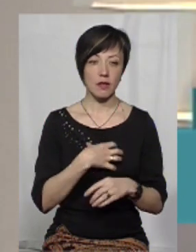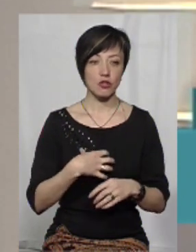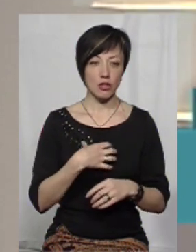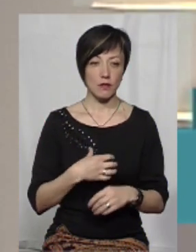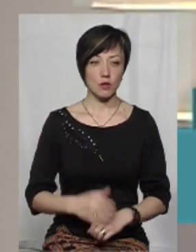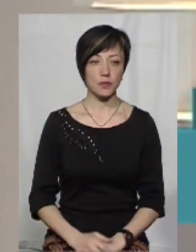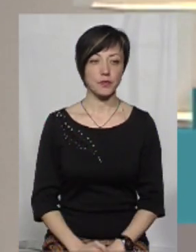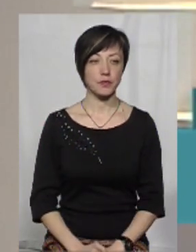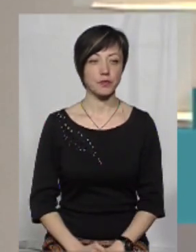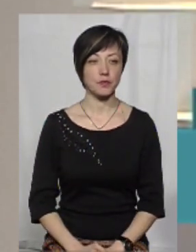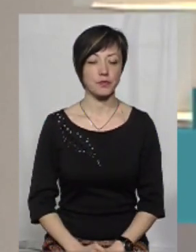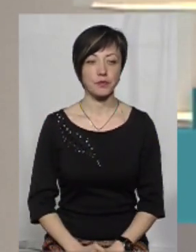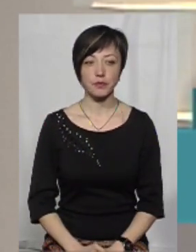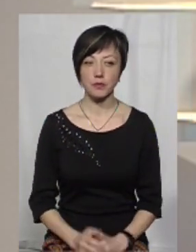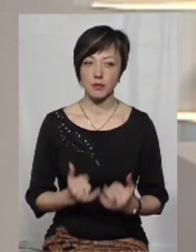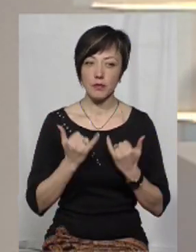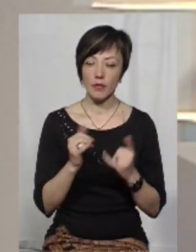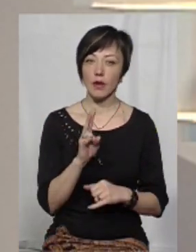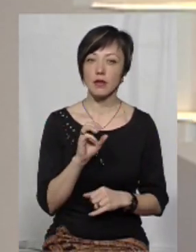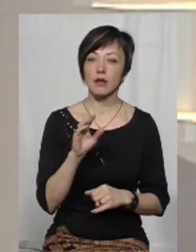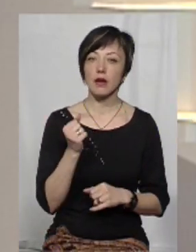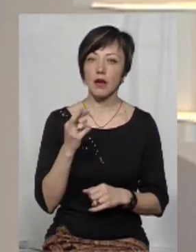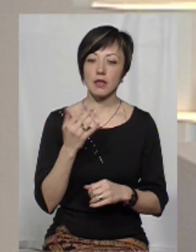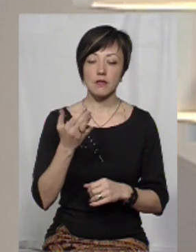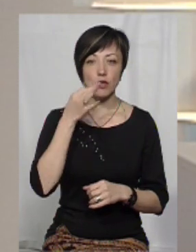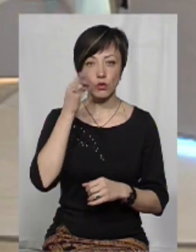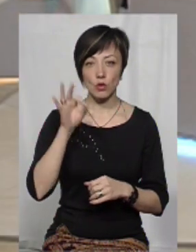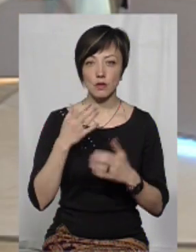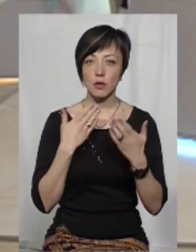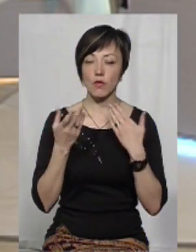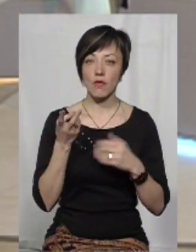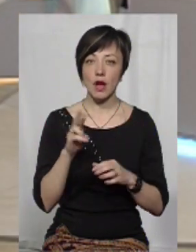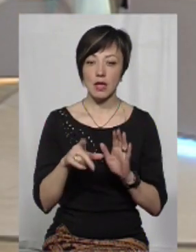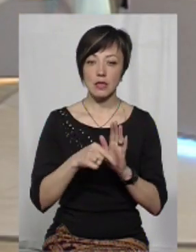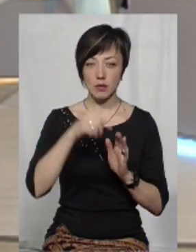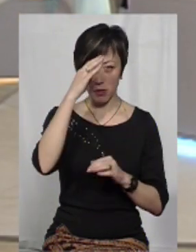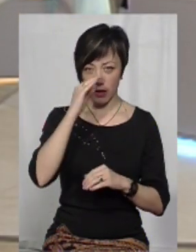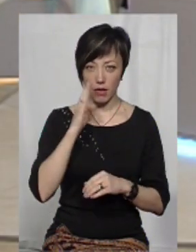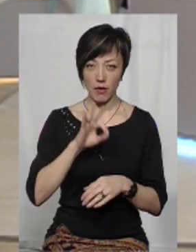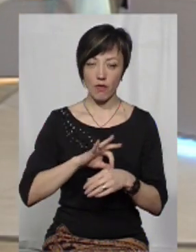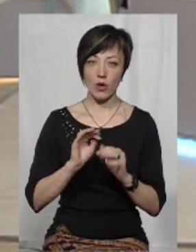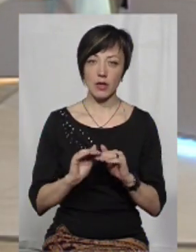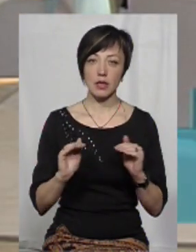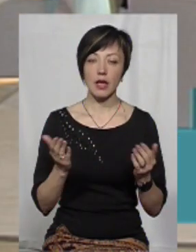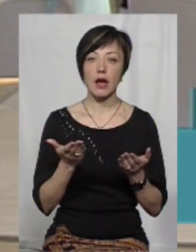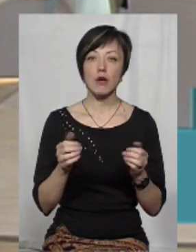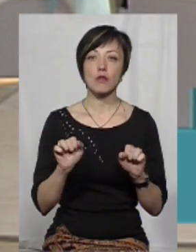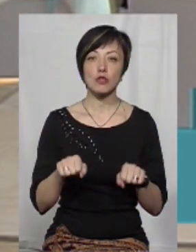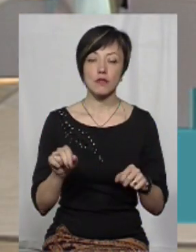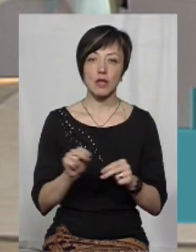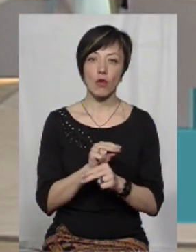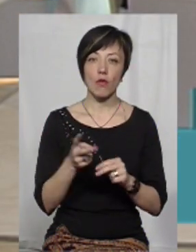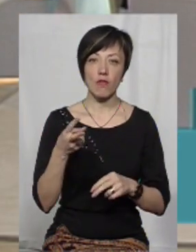важливо. Пані Наталю, от з вашого досвіду спілкування з батьками хворих дітей, які